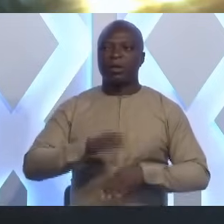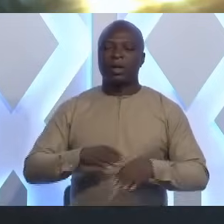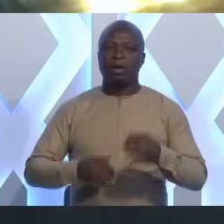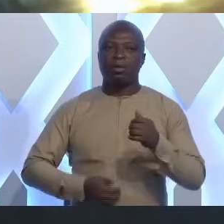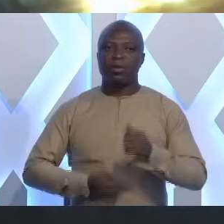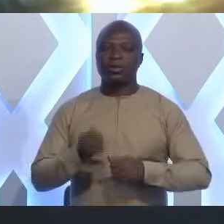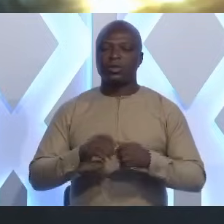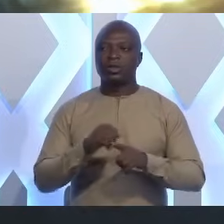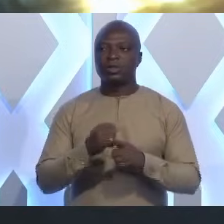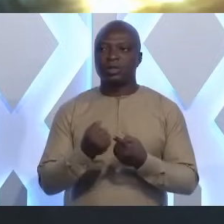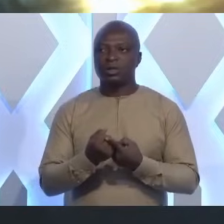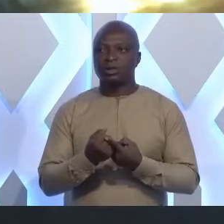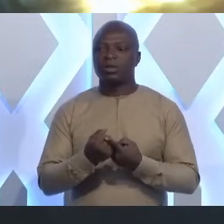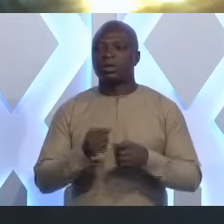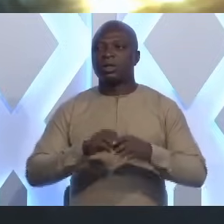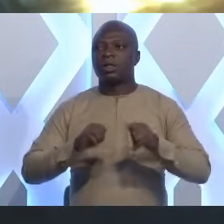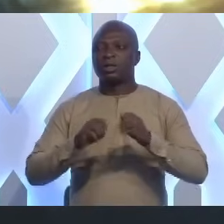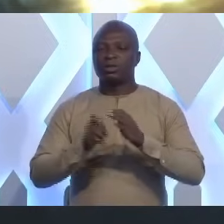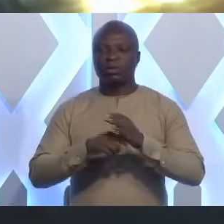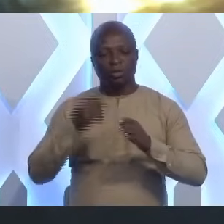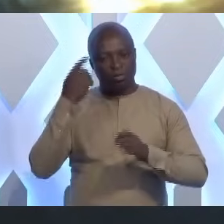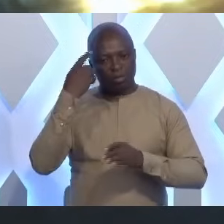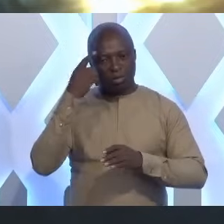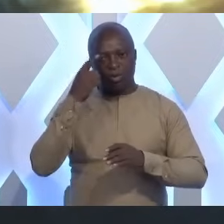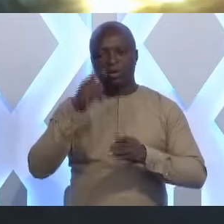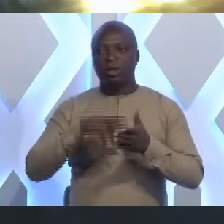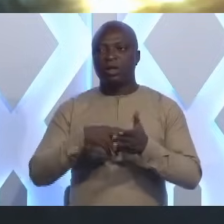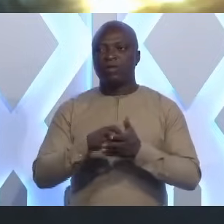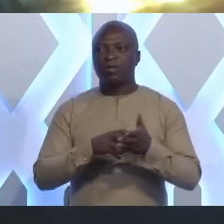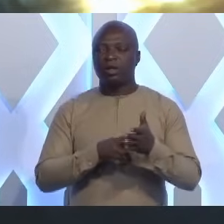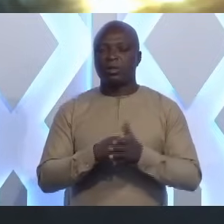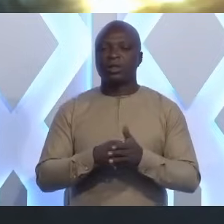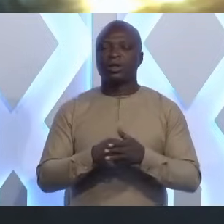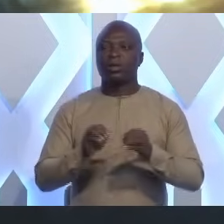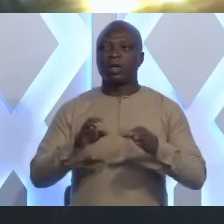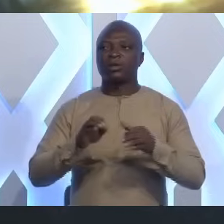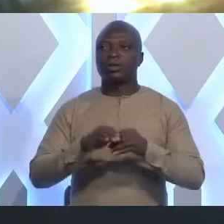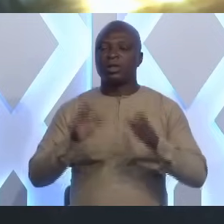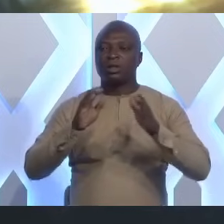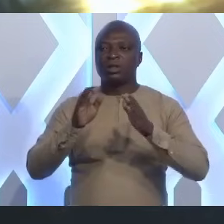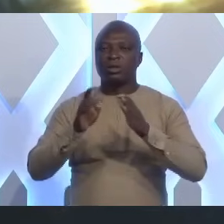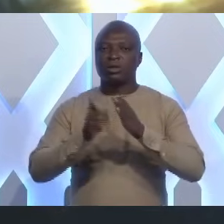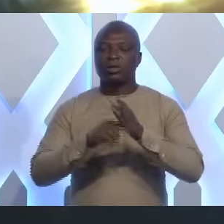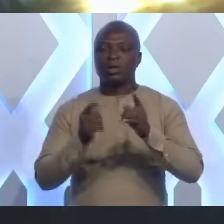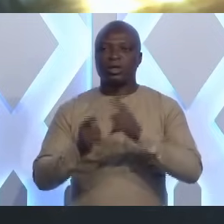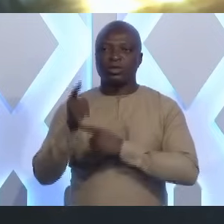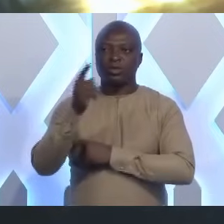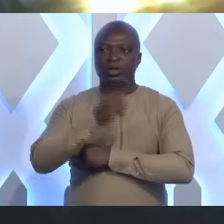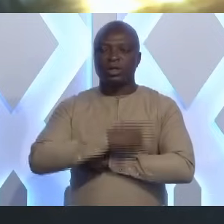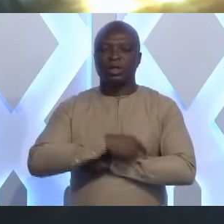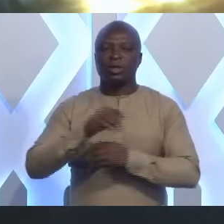de dynamisme dans les actions en faveur des vulnérables. C'est à l'occasion de la célébration de la journée